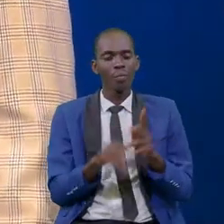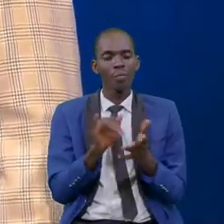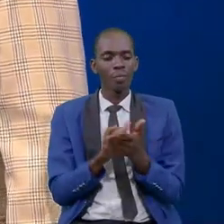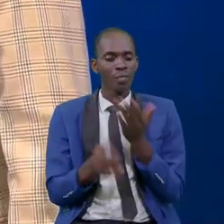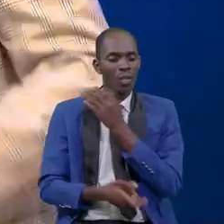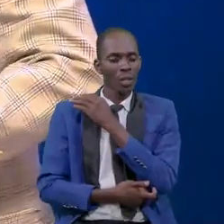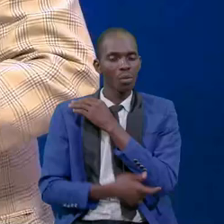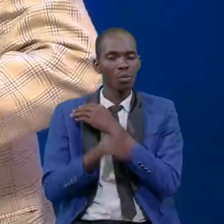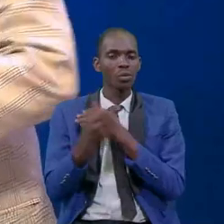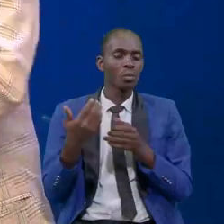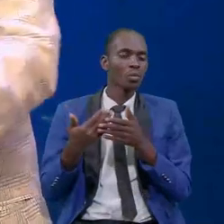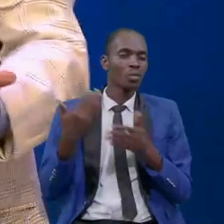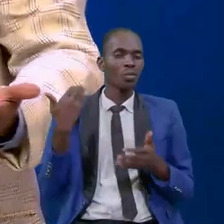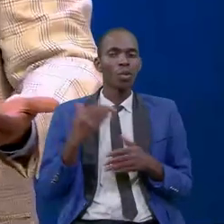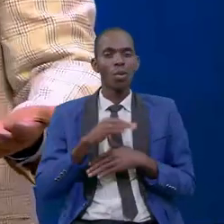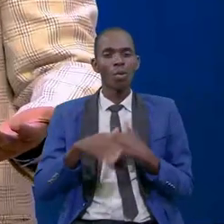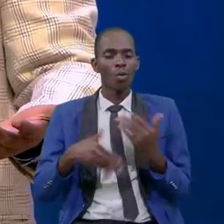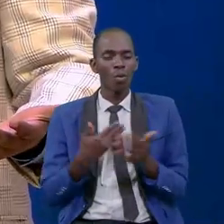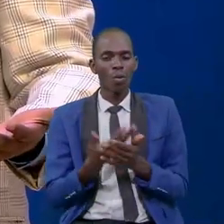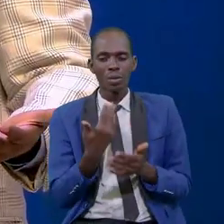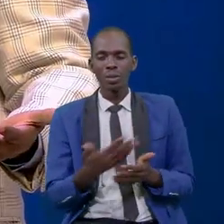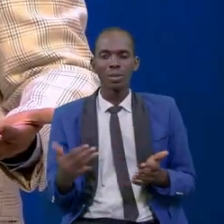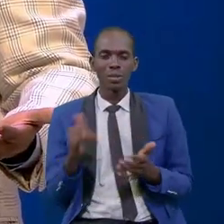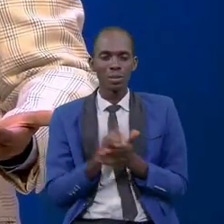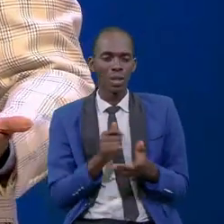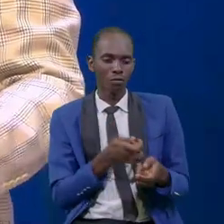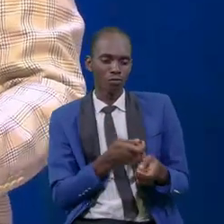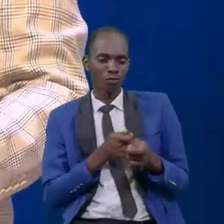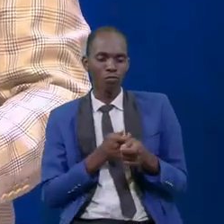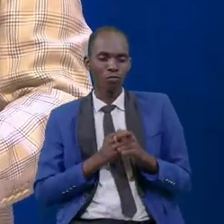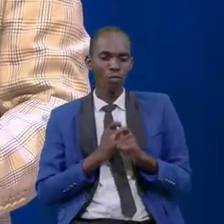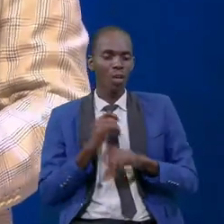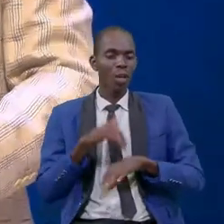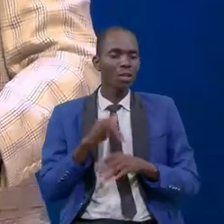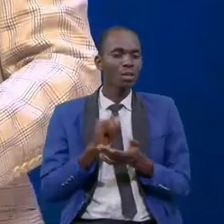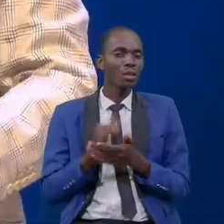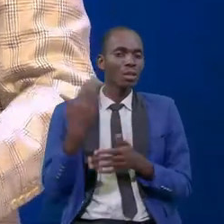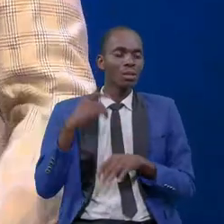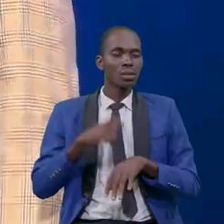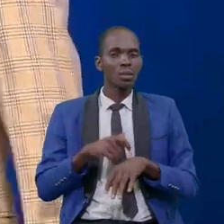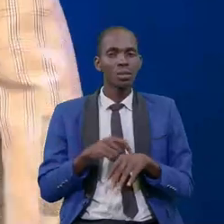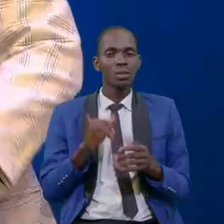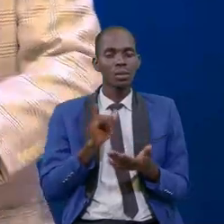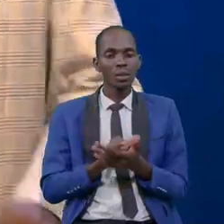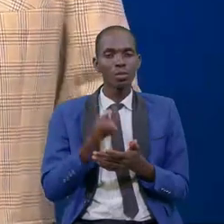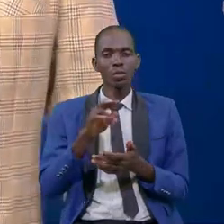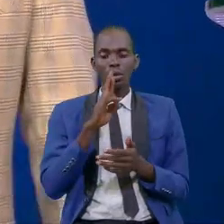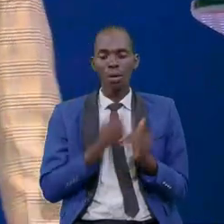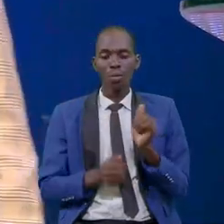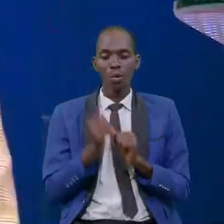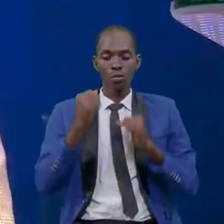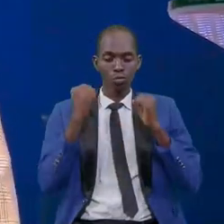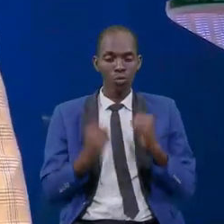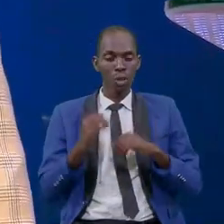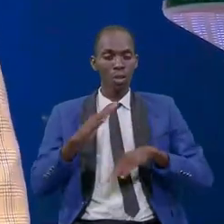vous ont tenté en ce temps-là, et les choses qui vous attirez en ce temps-là, que